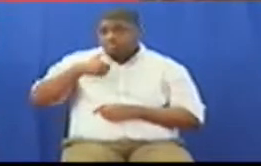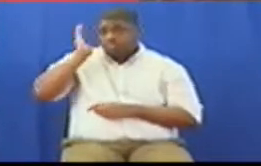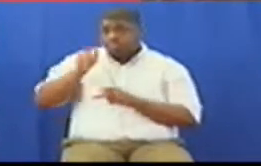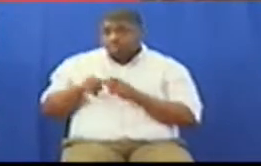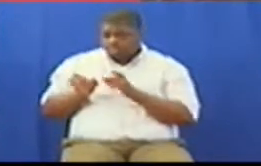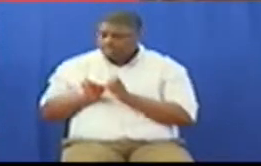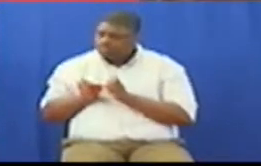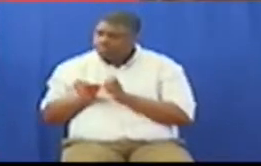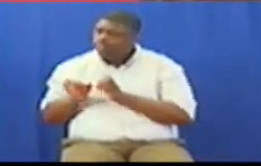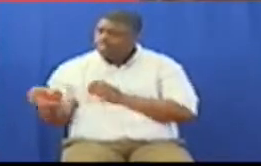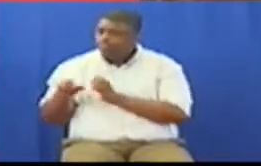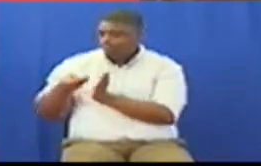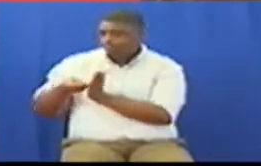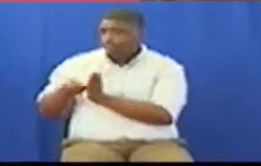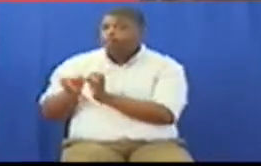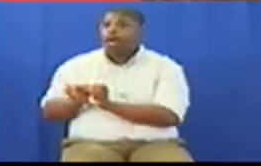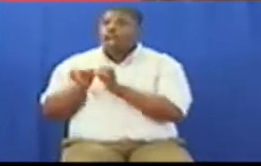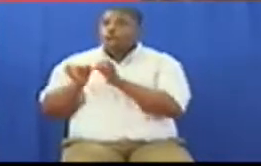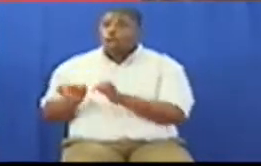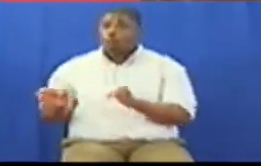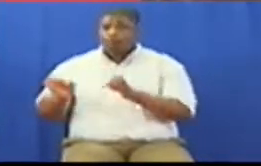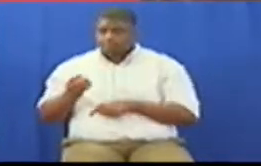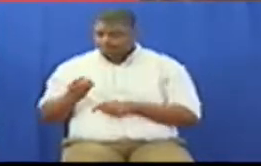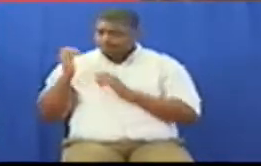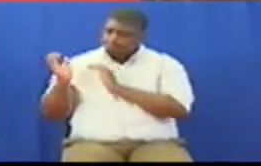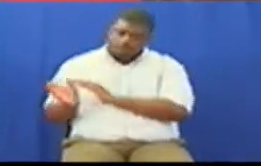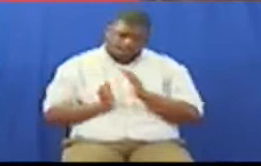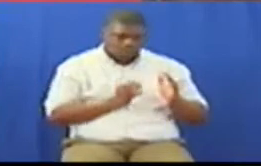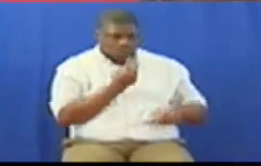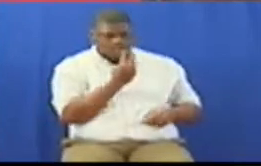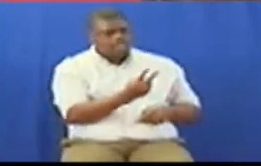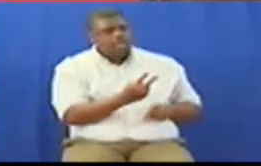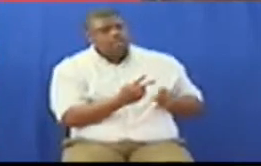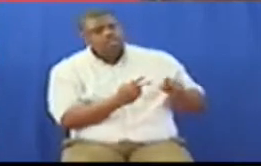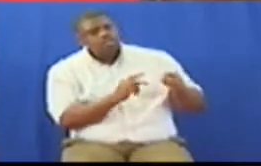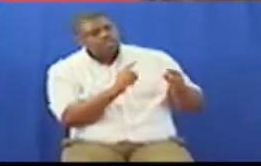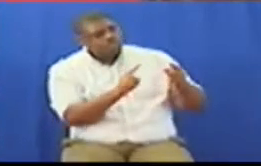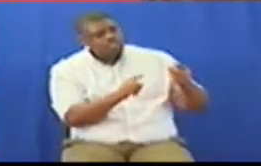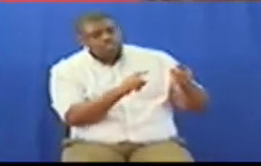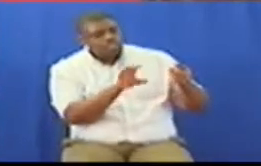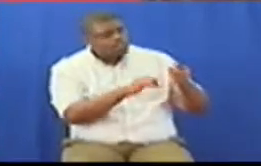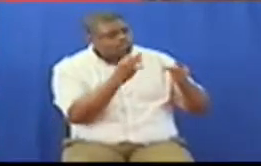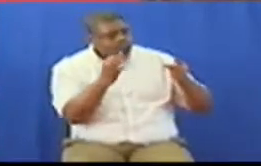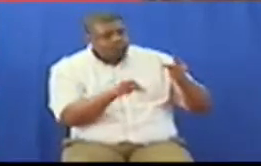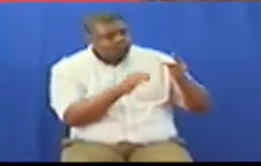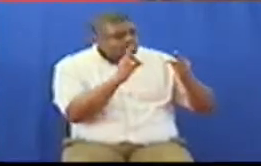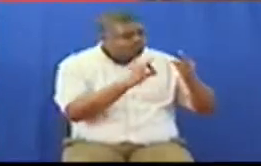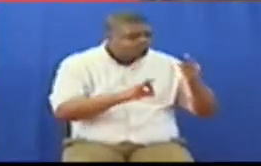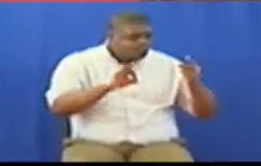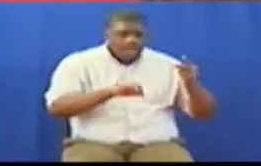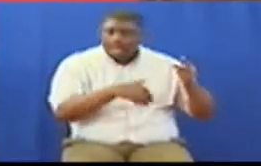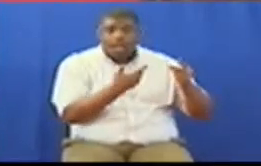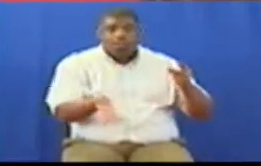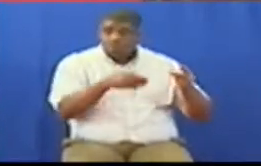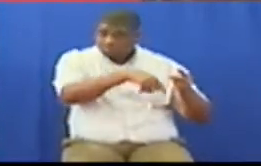ikatenga fungu maalum, kwa sababu tumeangalia kwenye mpango haikuwepo, lakini ni vizuri ikaja hapa na mpango wa